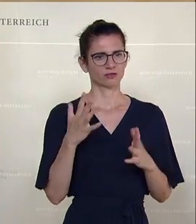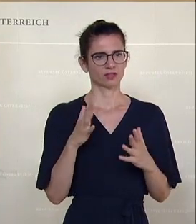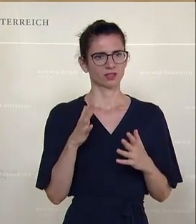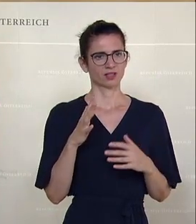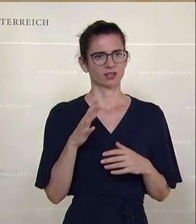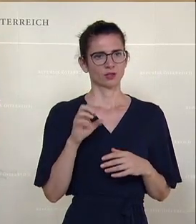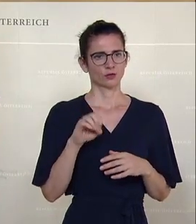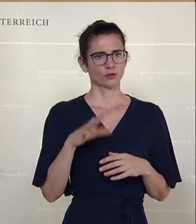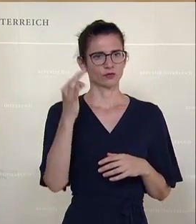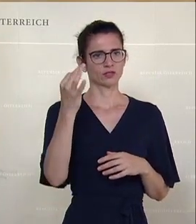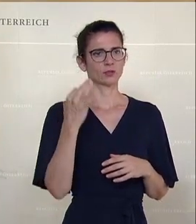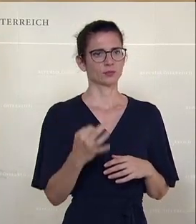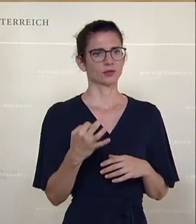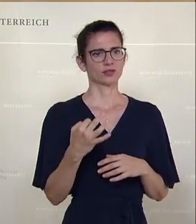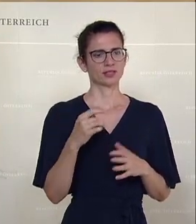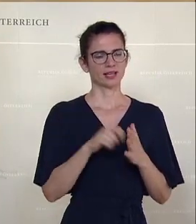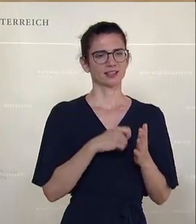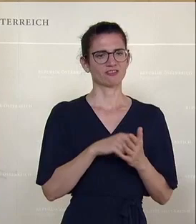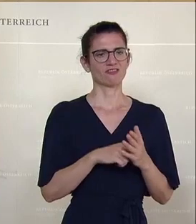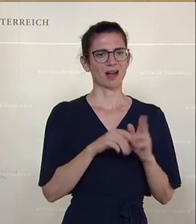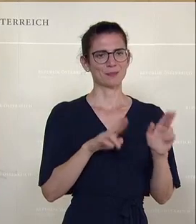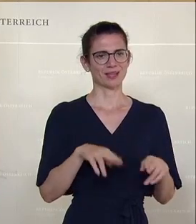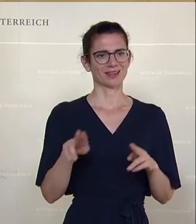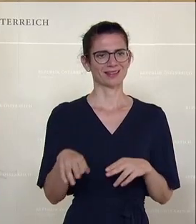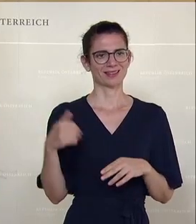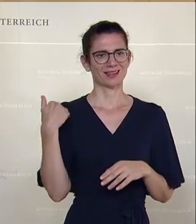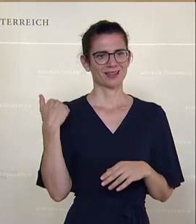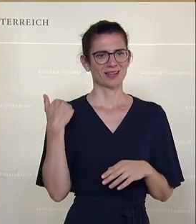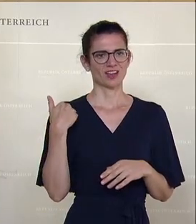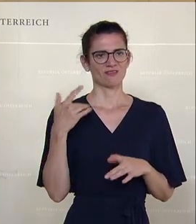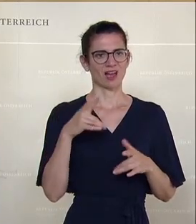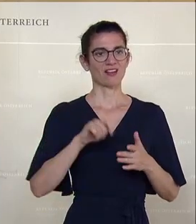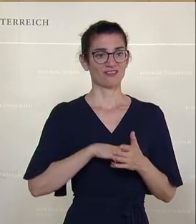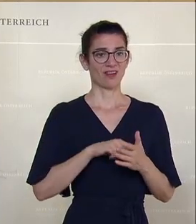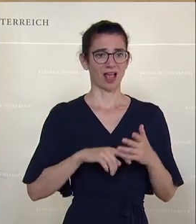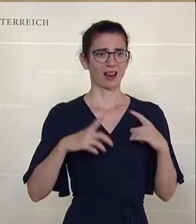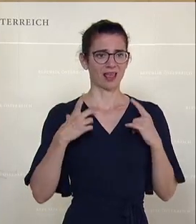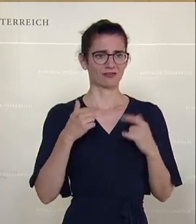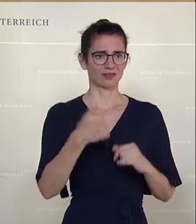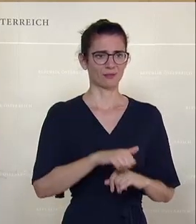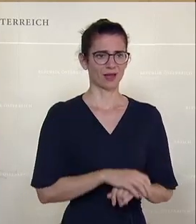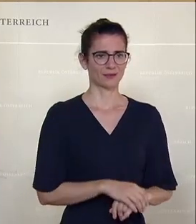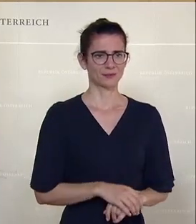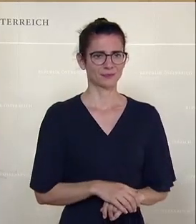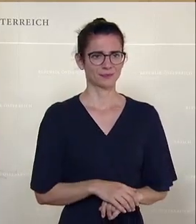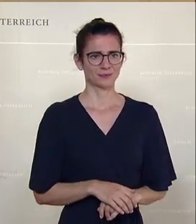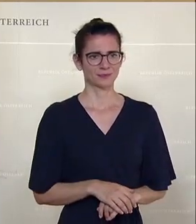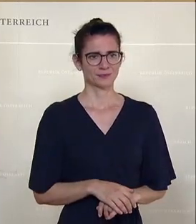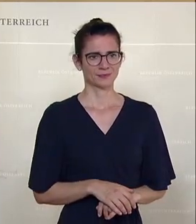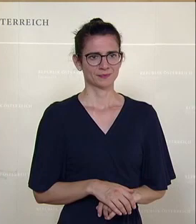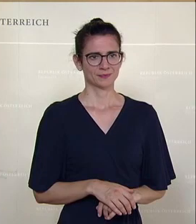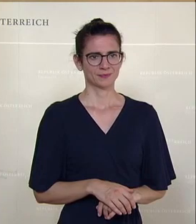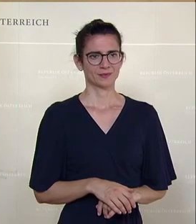rund 15% der Wahlberechtigten überhaupt noch an den Urnen. Warum das so